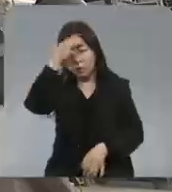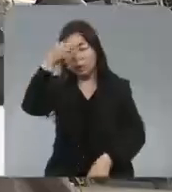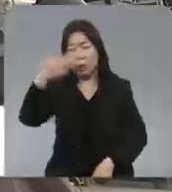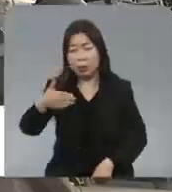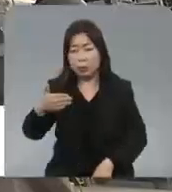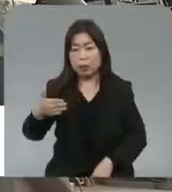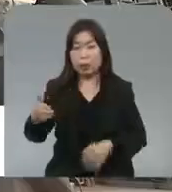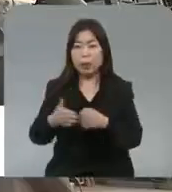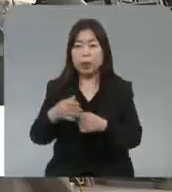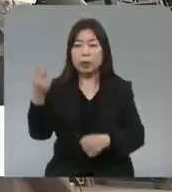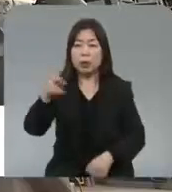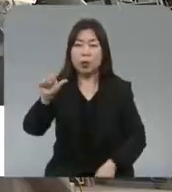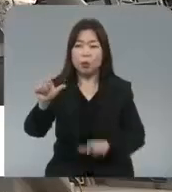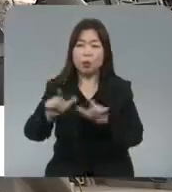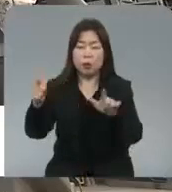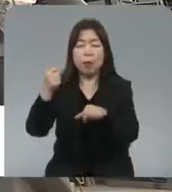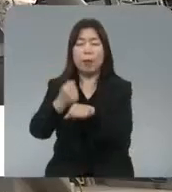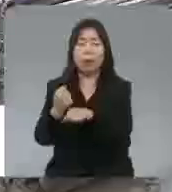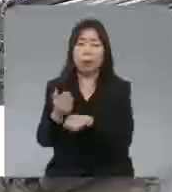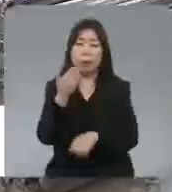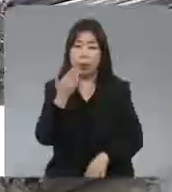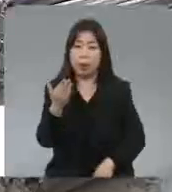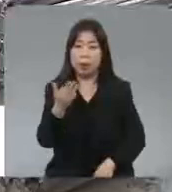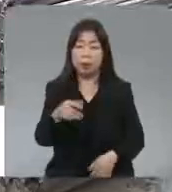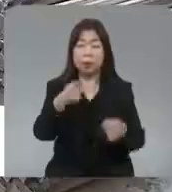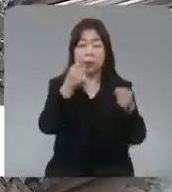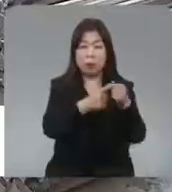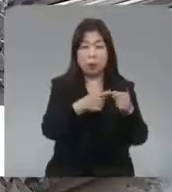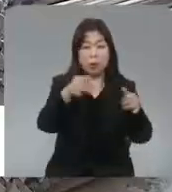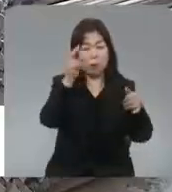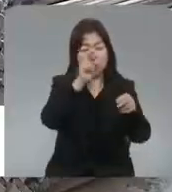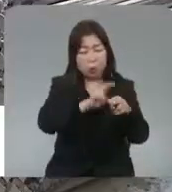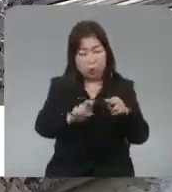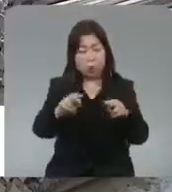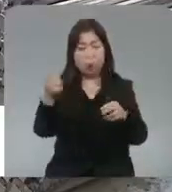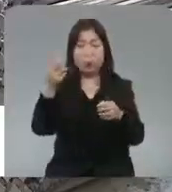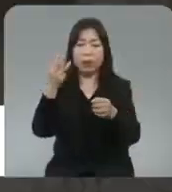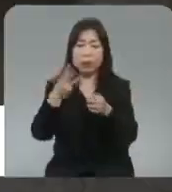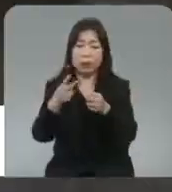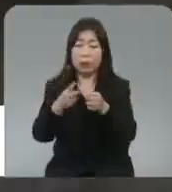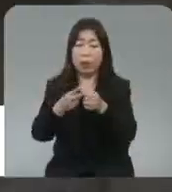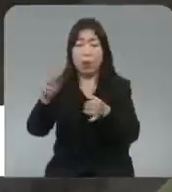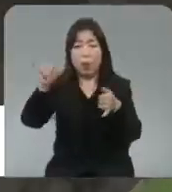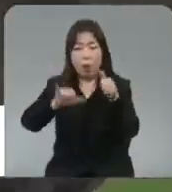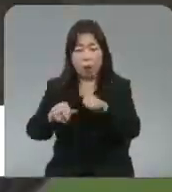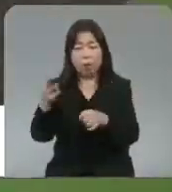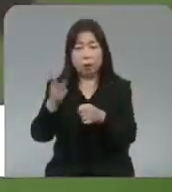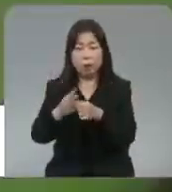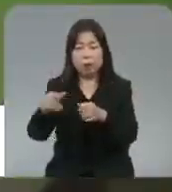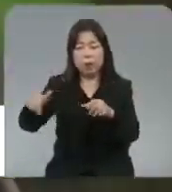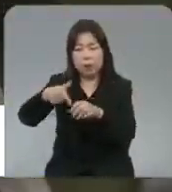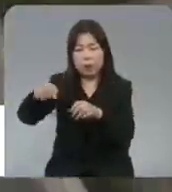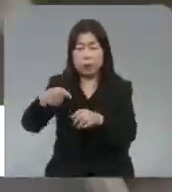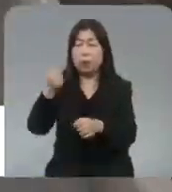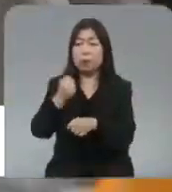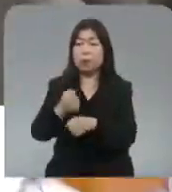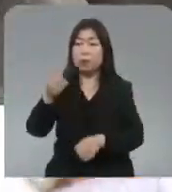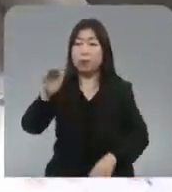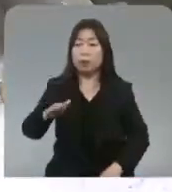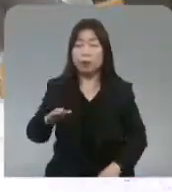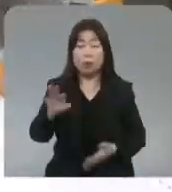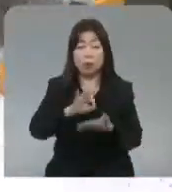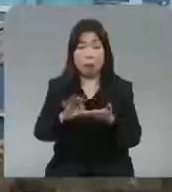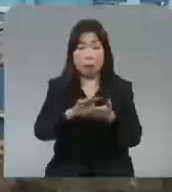тонн углекислого газа в год что составляет 30 процентов выбросов загрязняющих веществ пределах страны